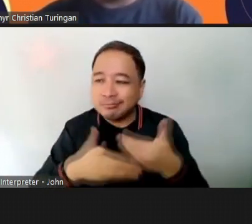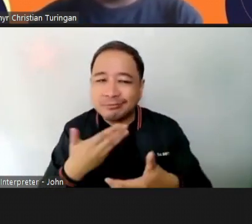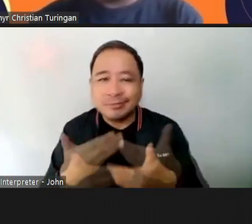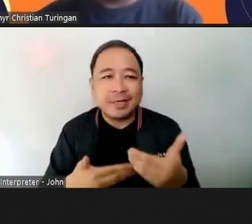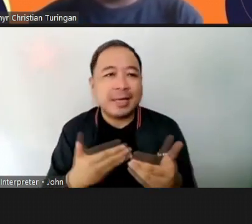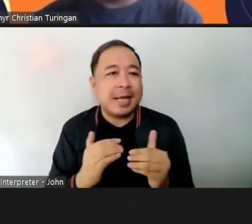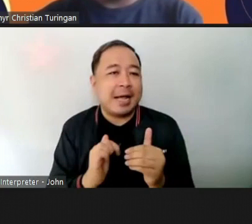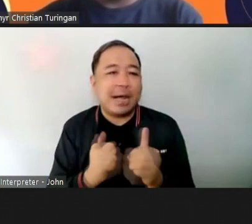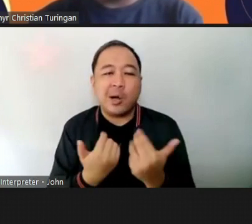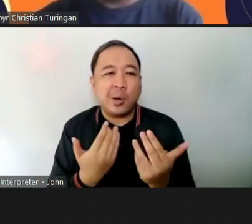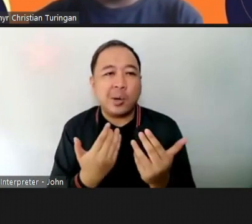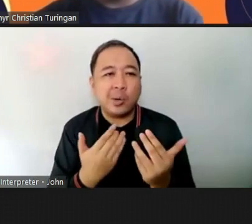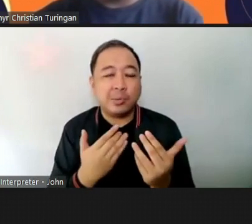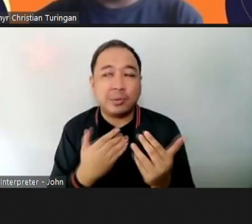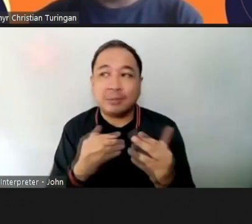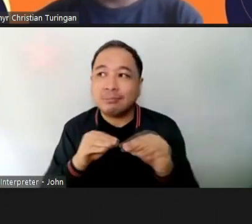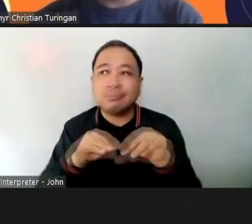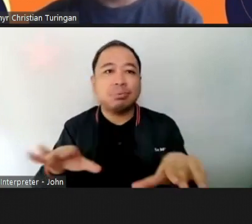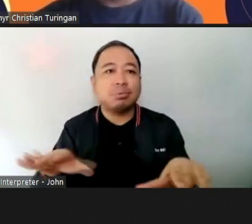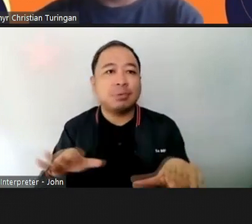napaka prevalent ngayon